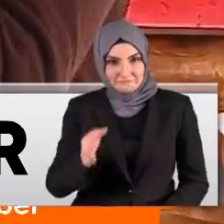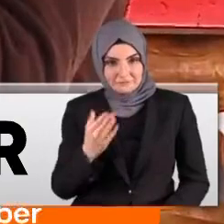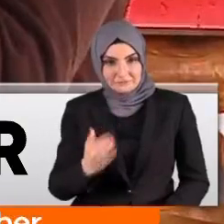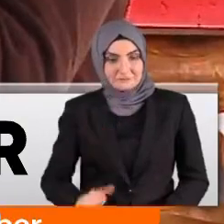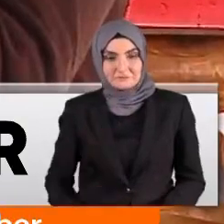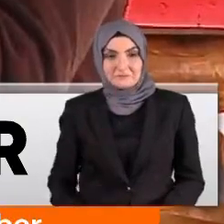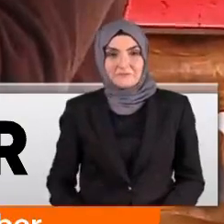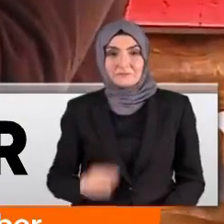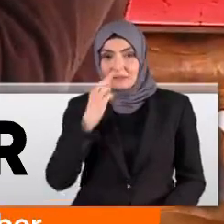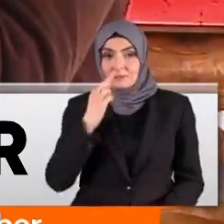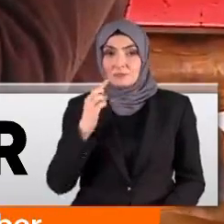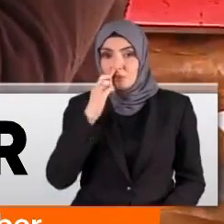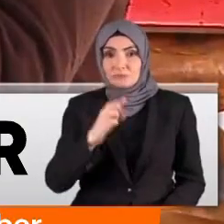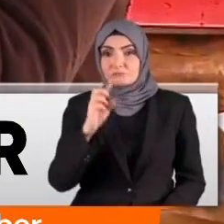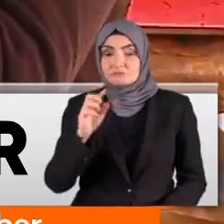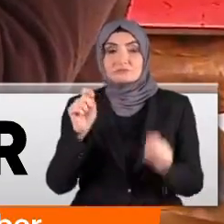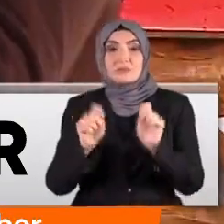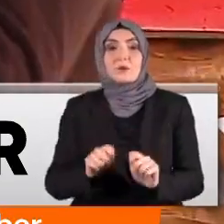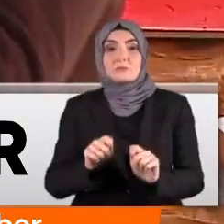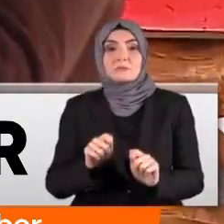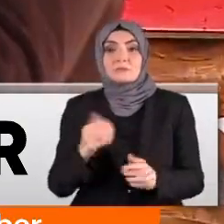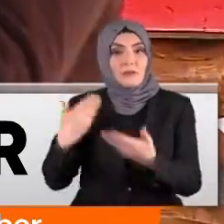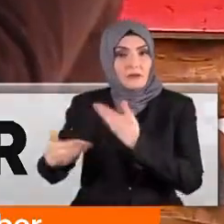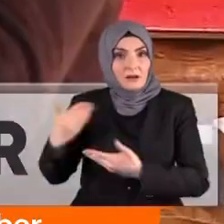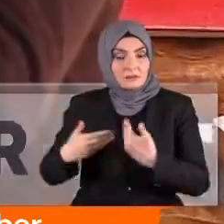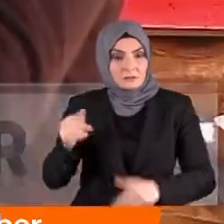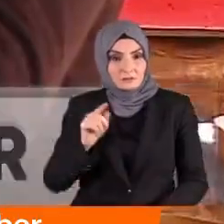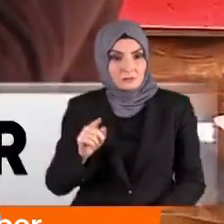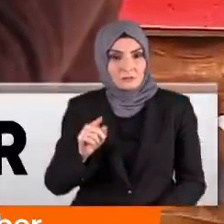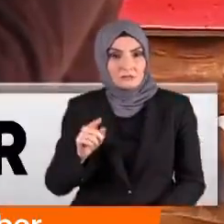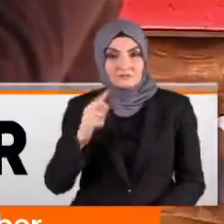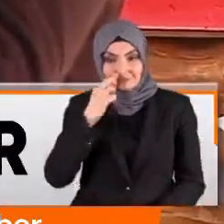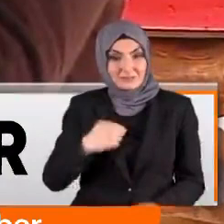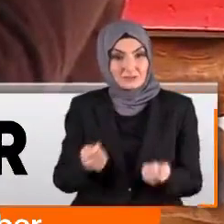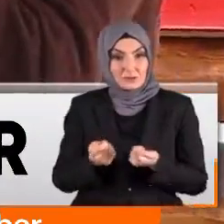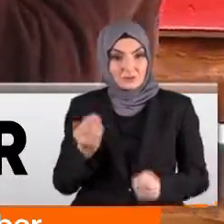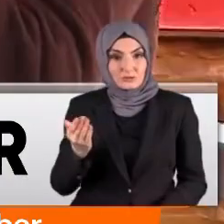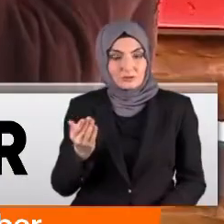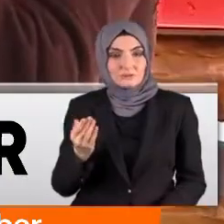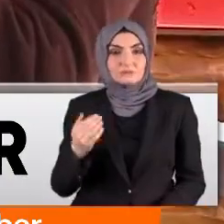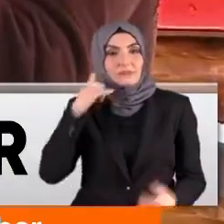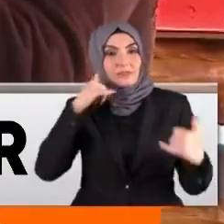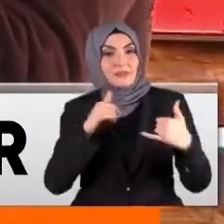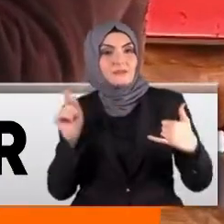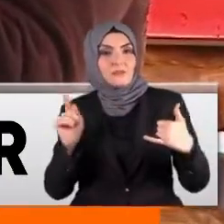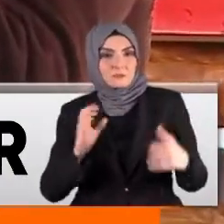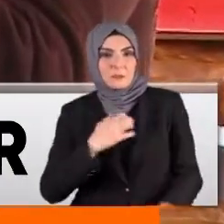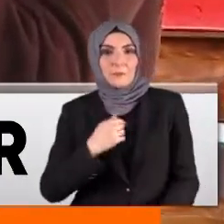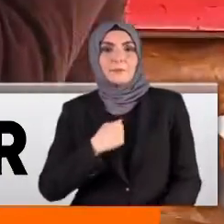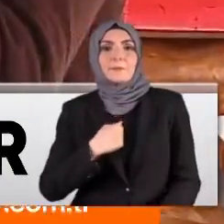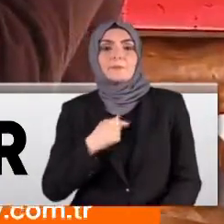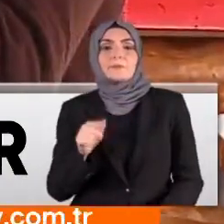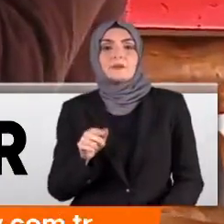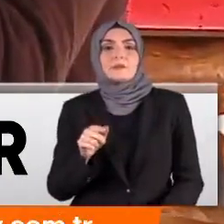söyleniyor. Ve bizi de kandırmaya çalıştınız az önce. Biz oranın sahibiyiz efendim. Sahibi şu an yanımda benim. ATV Haber şu anda canlı yayında